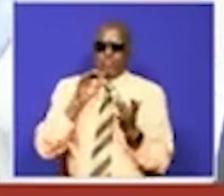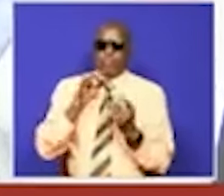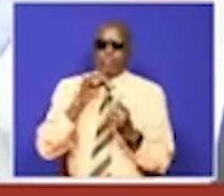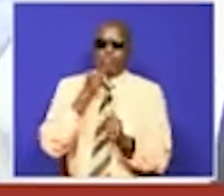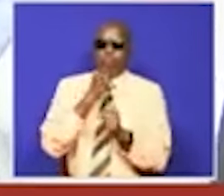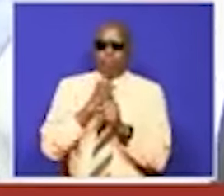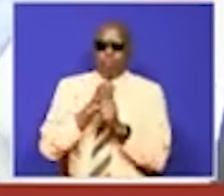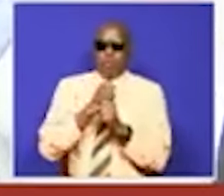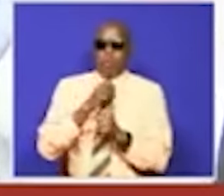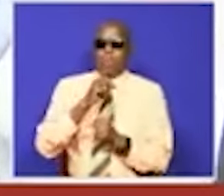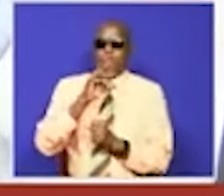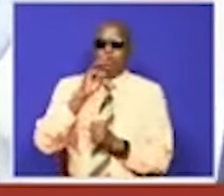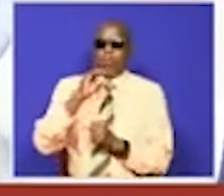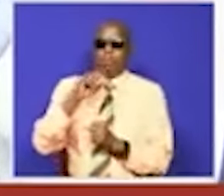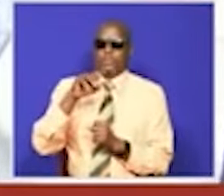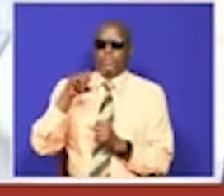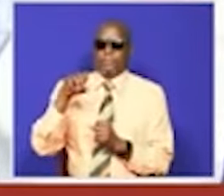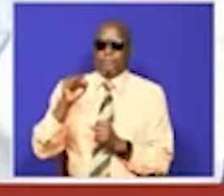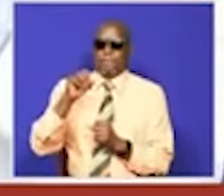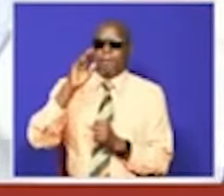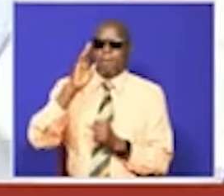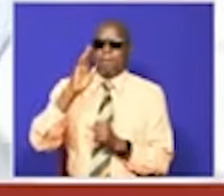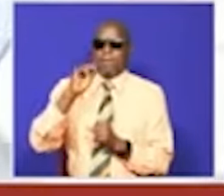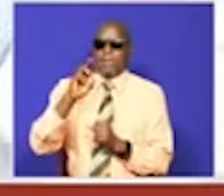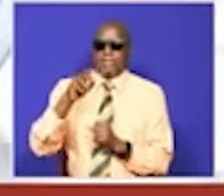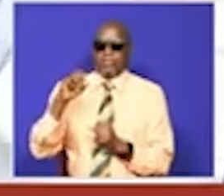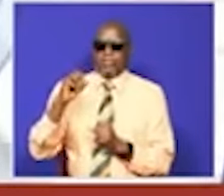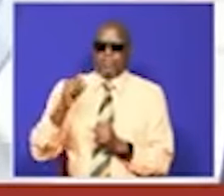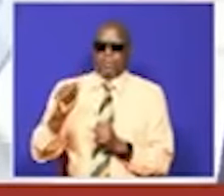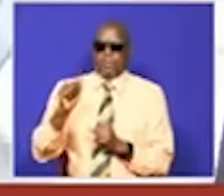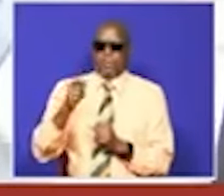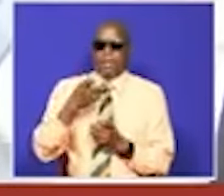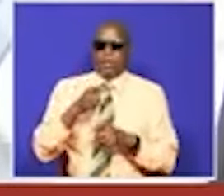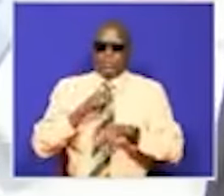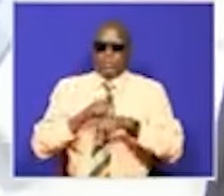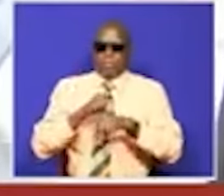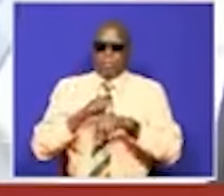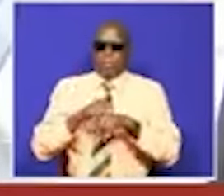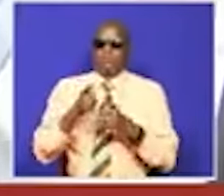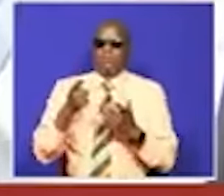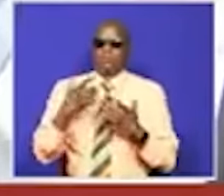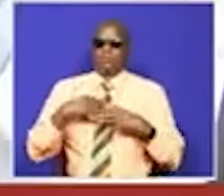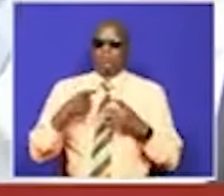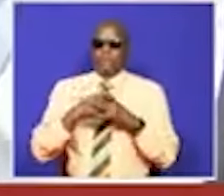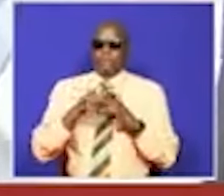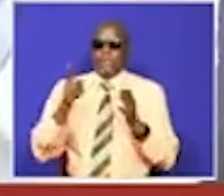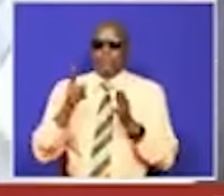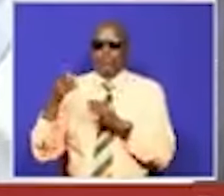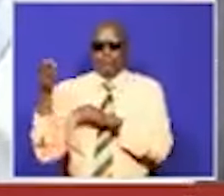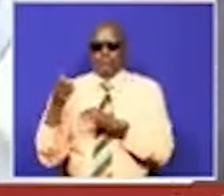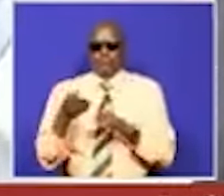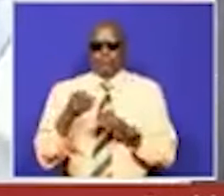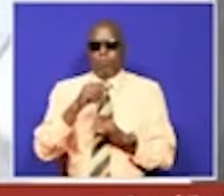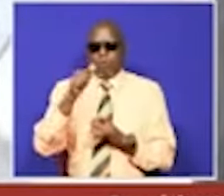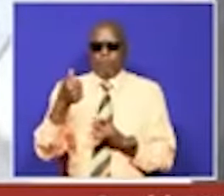Badilisha. Na tunajua tumeona, imeonekana ni wakati watu wetu wameasa kutumiwa kumaliza wale wengine.